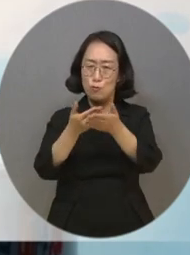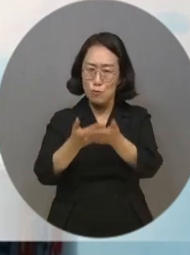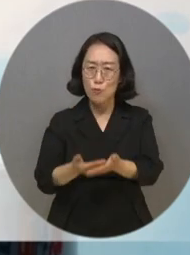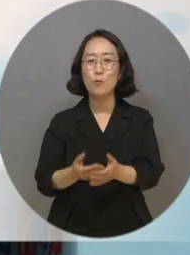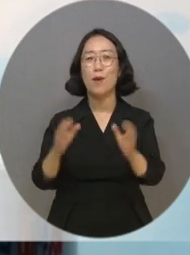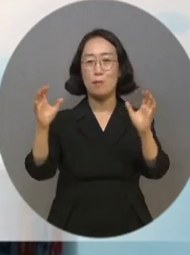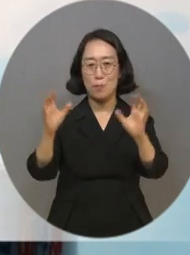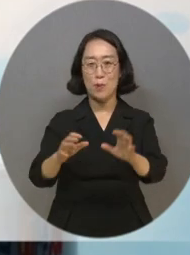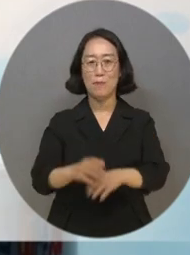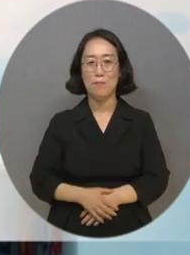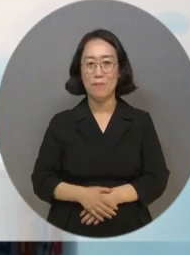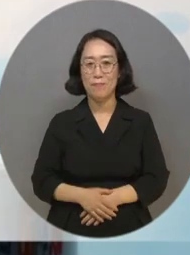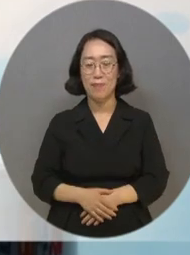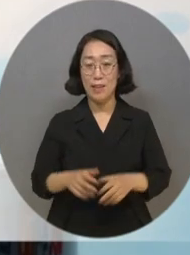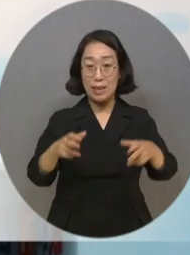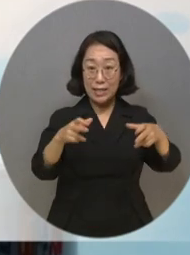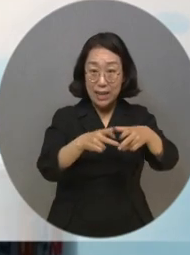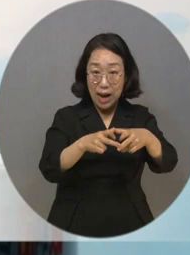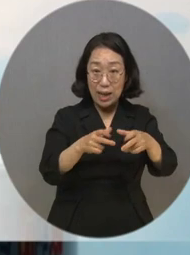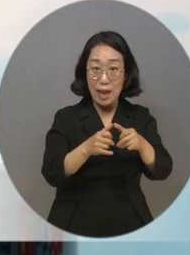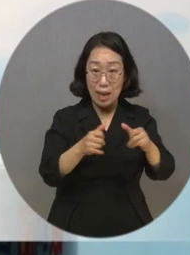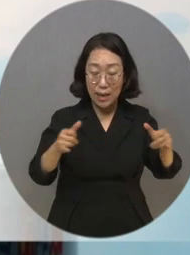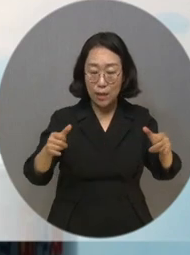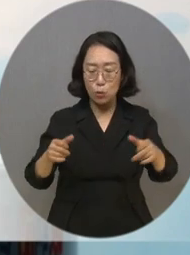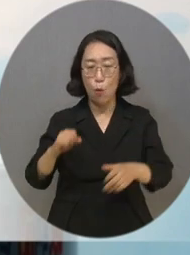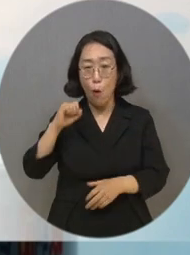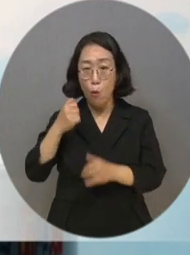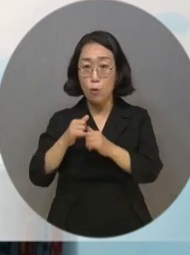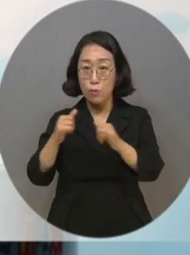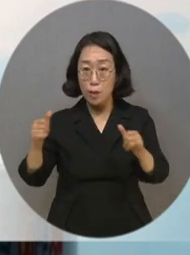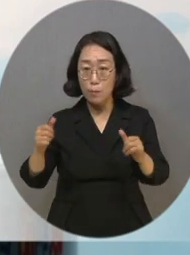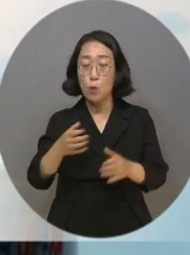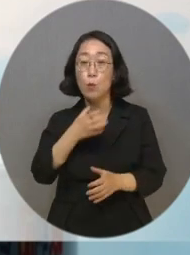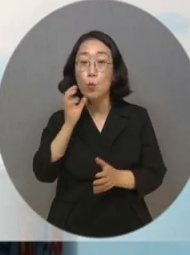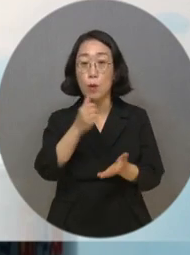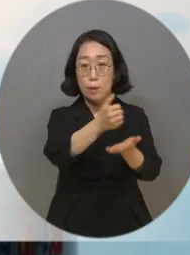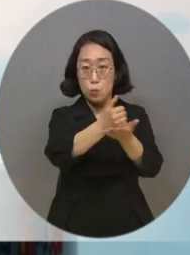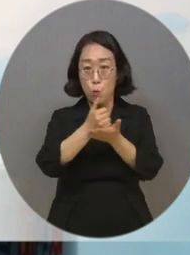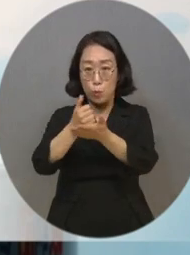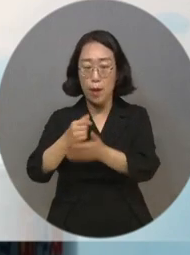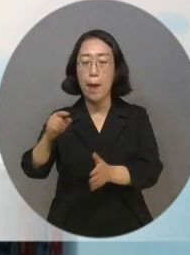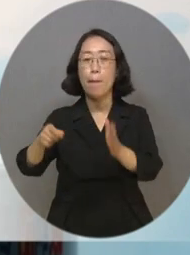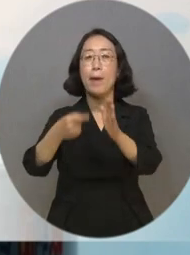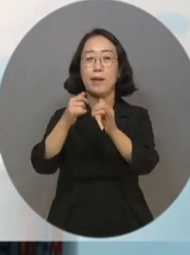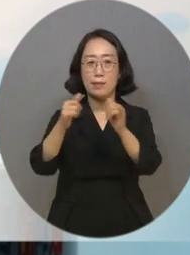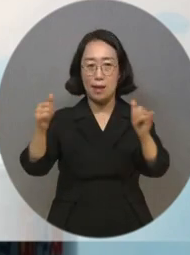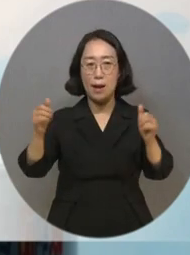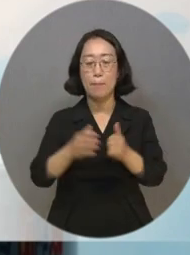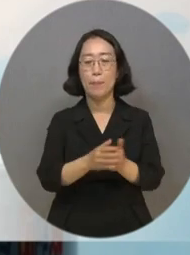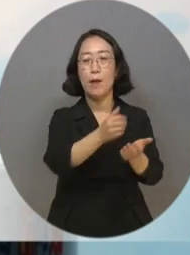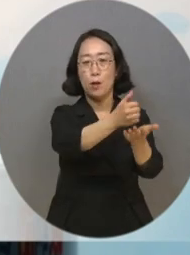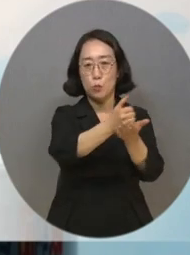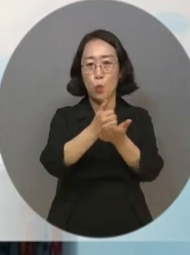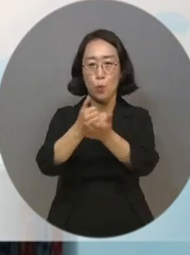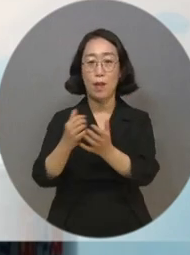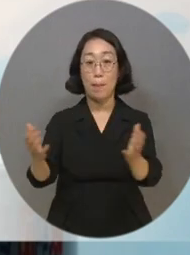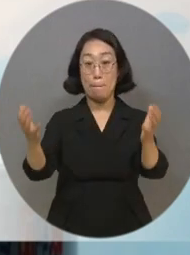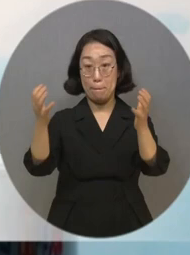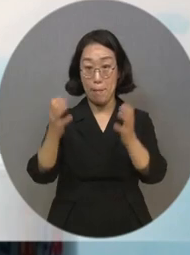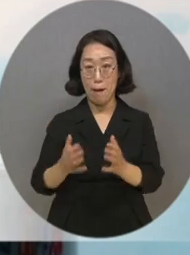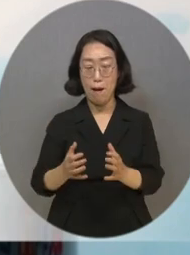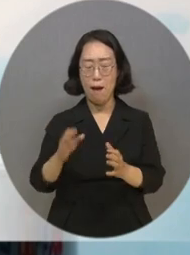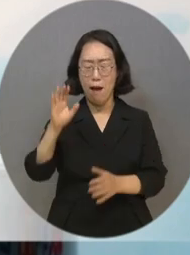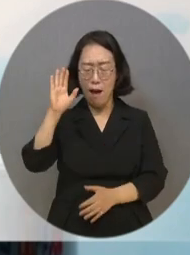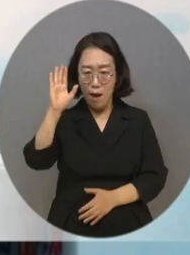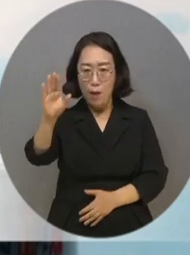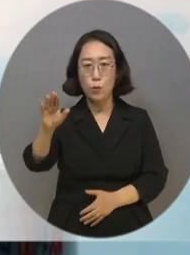봅니다. 지금 장애인분들하고 소외계층 어르신들을 한 100분 정도 초청을 했습니다. 그래서 앞으로